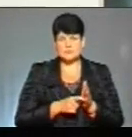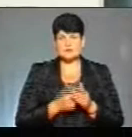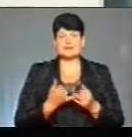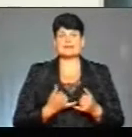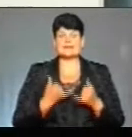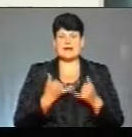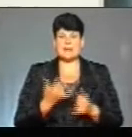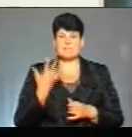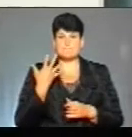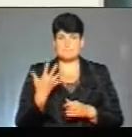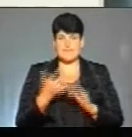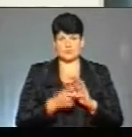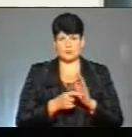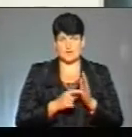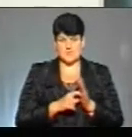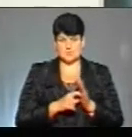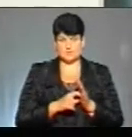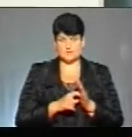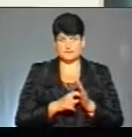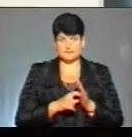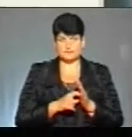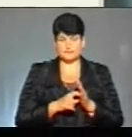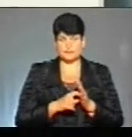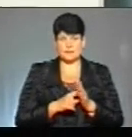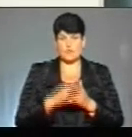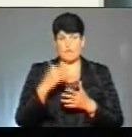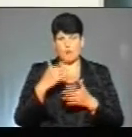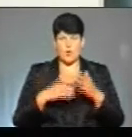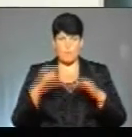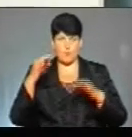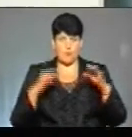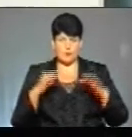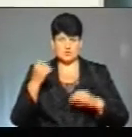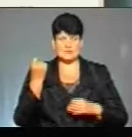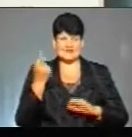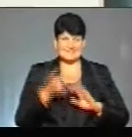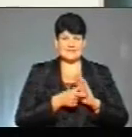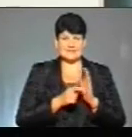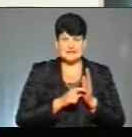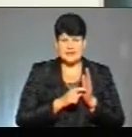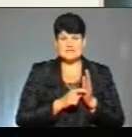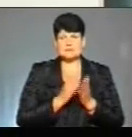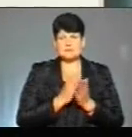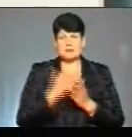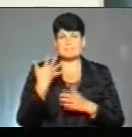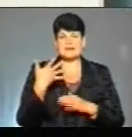та для 5 класу. В пропорції, хочу сказати, 11 клас на сьогоднішній час ми маємо